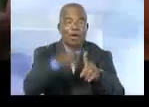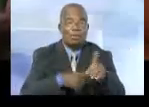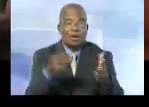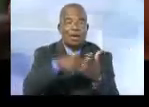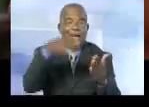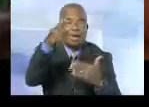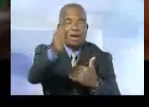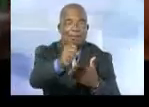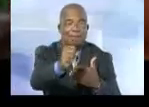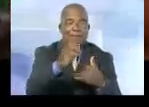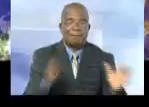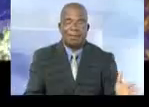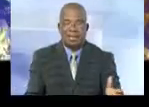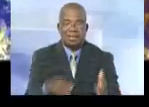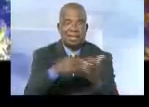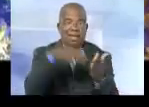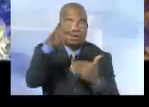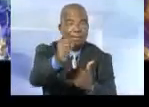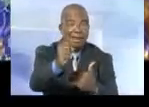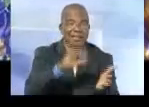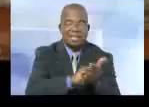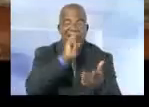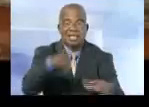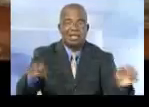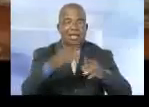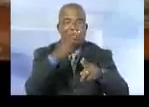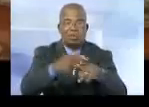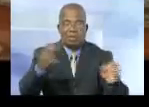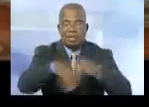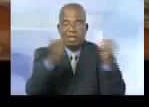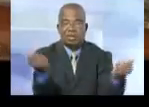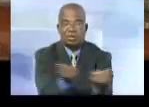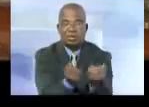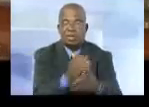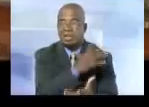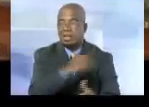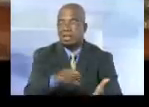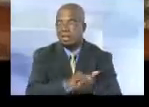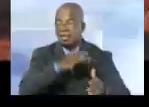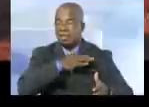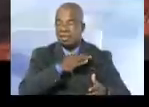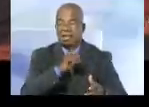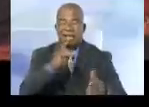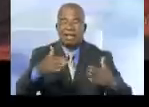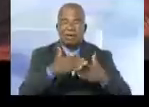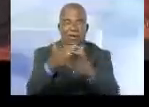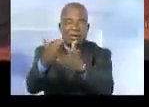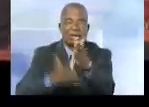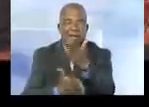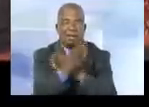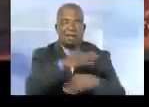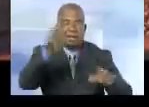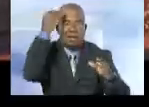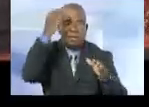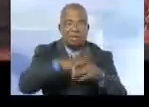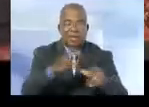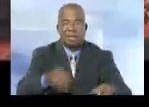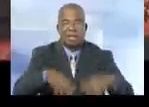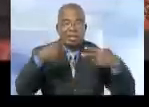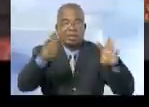Reid, a été reçue par le président de la République. La délégation était conduite par les ministres du Commerce, de l'Artisanat